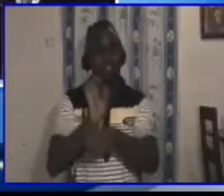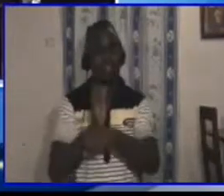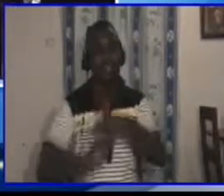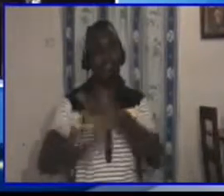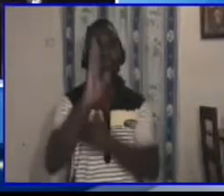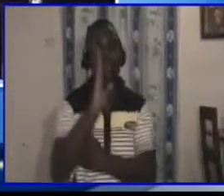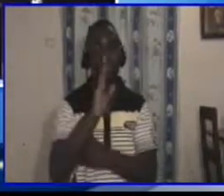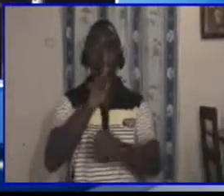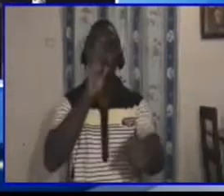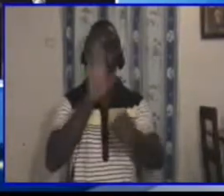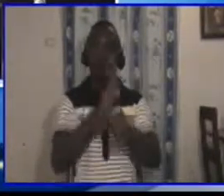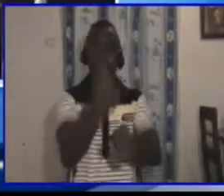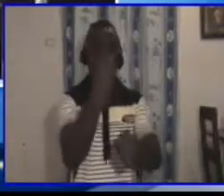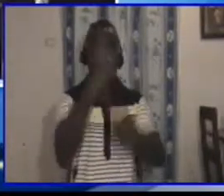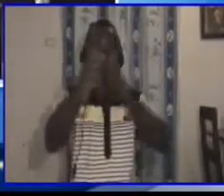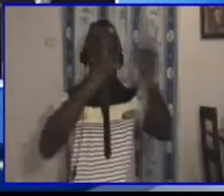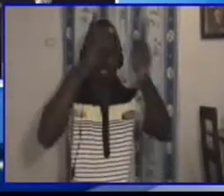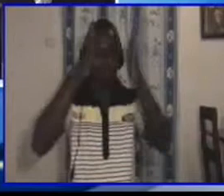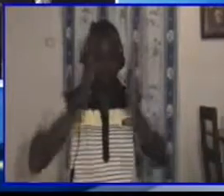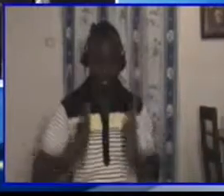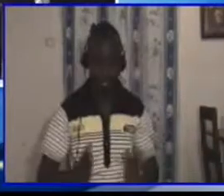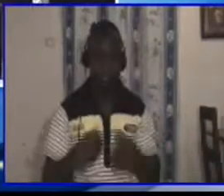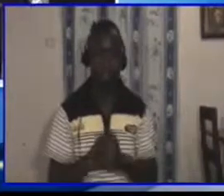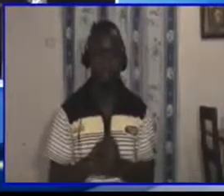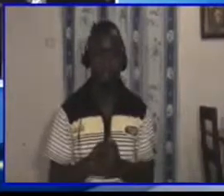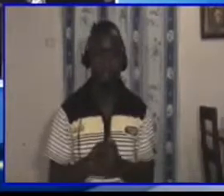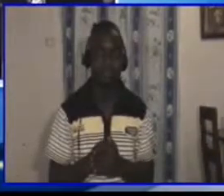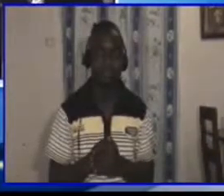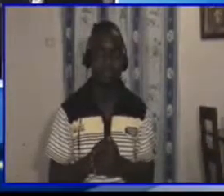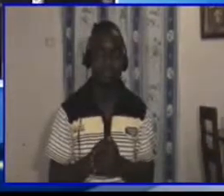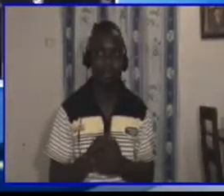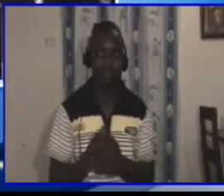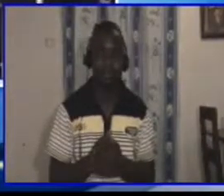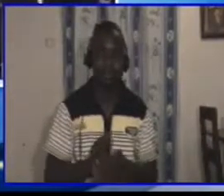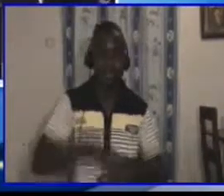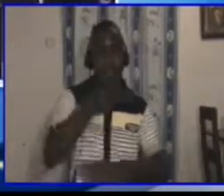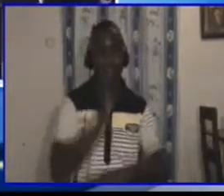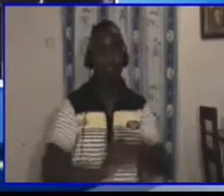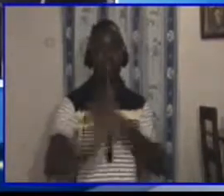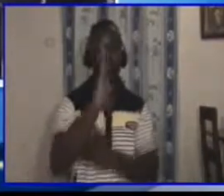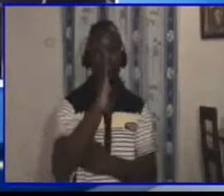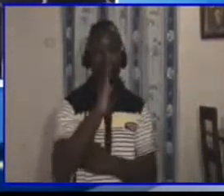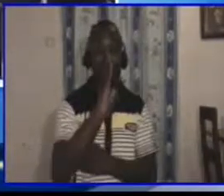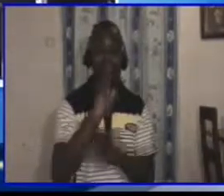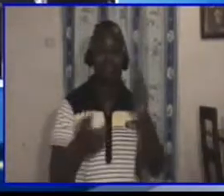in primo luogo dio terminal opera con la chiesa gentile